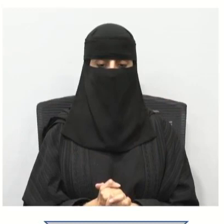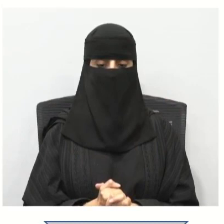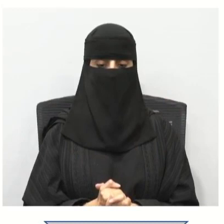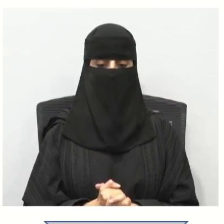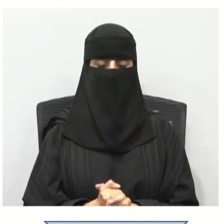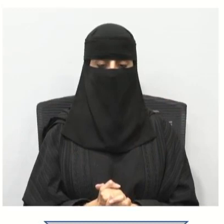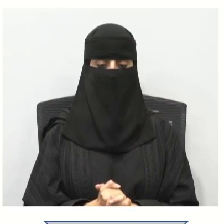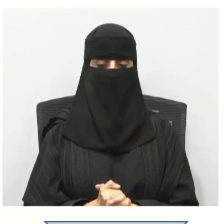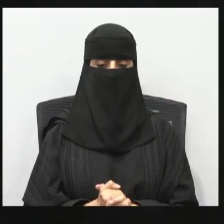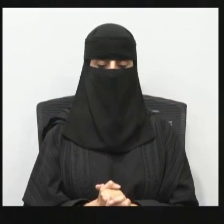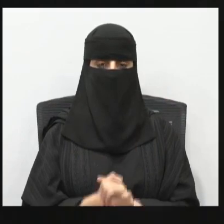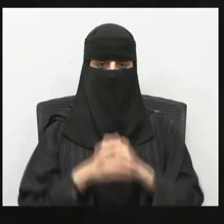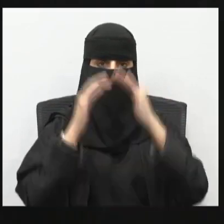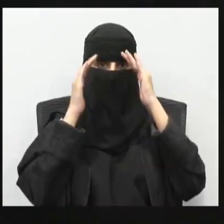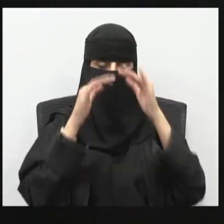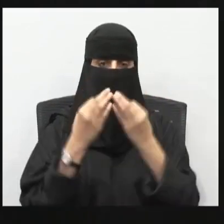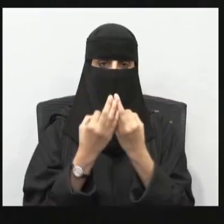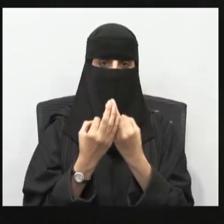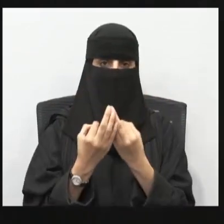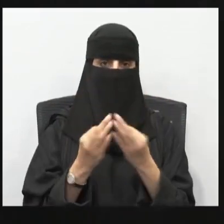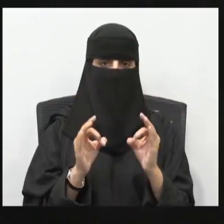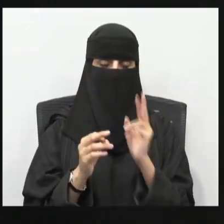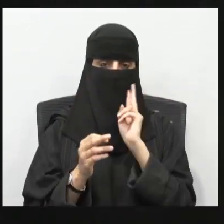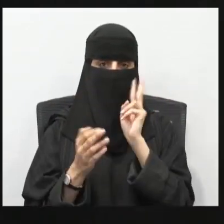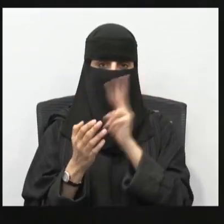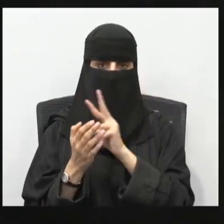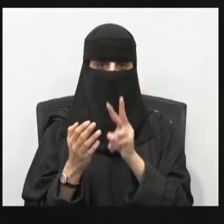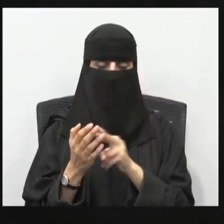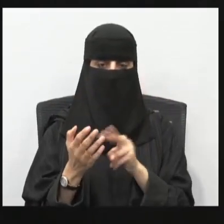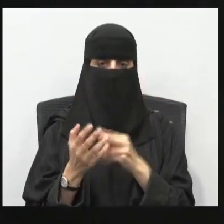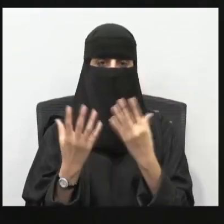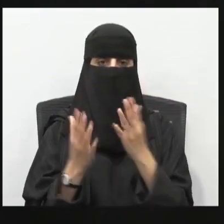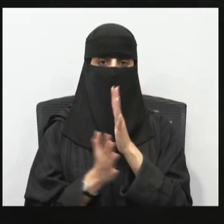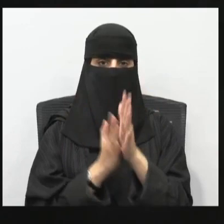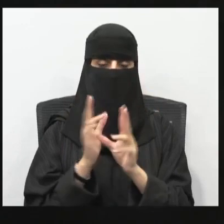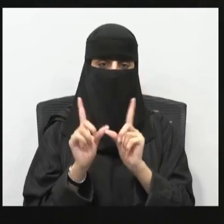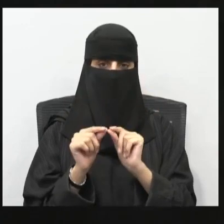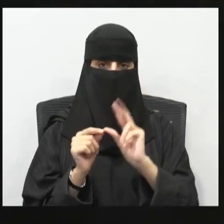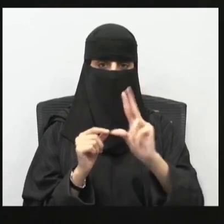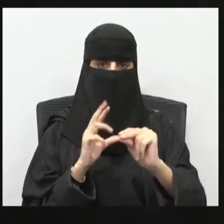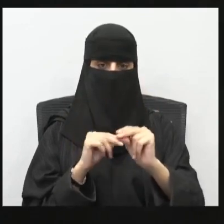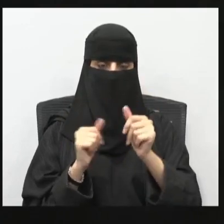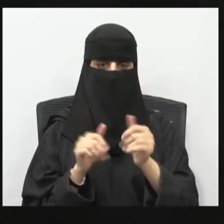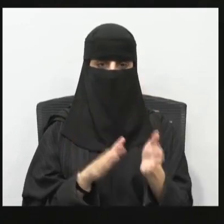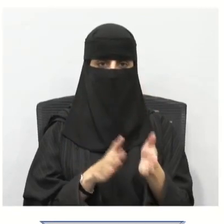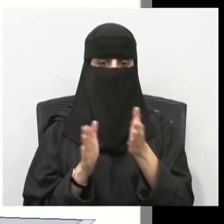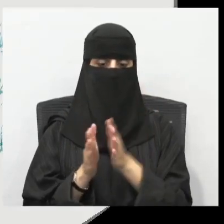سهلا شكرا لكم اصدقائي على حسن ترديد بعدت نعود للصفحه